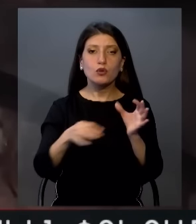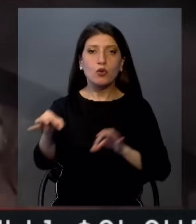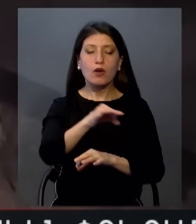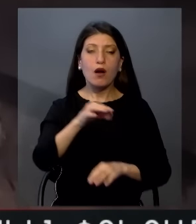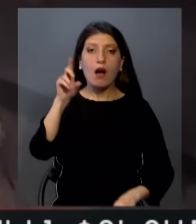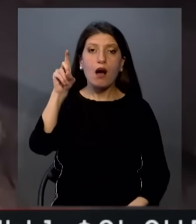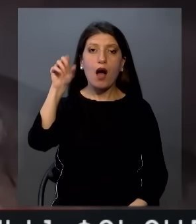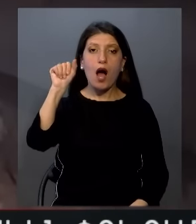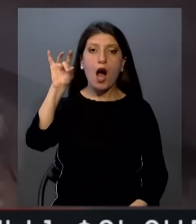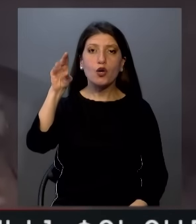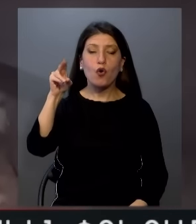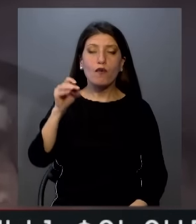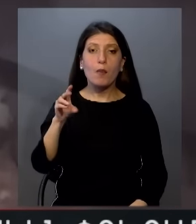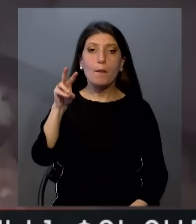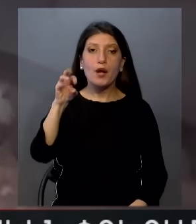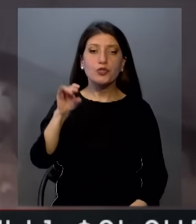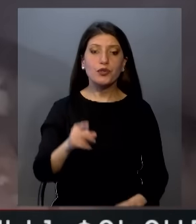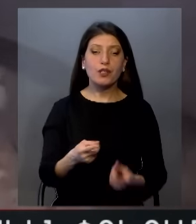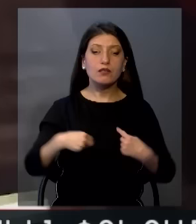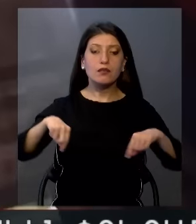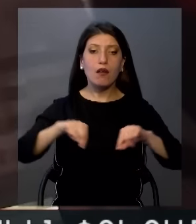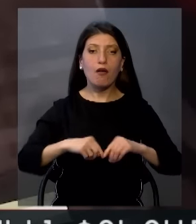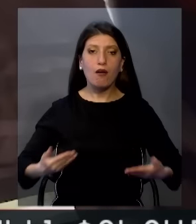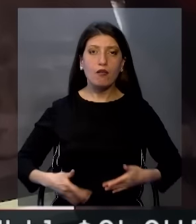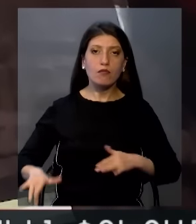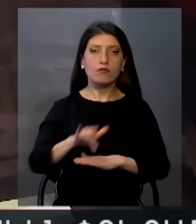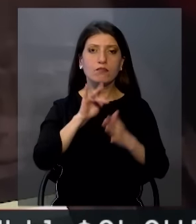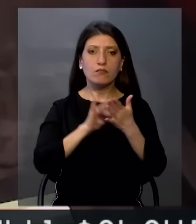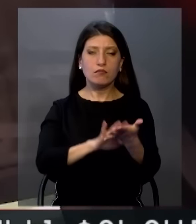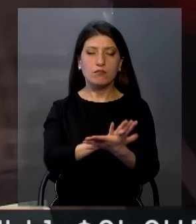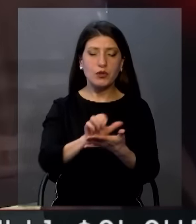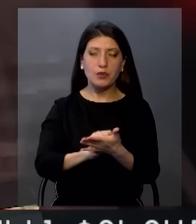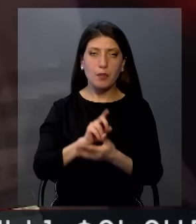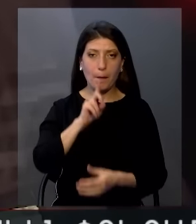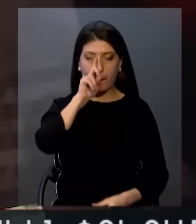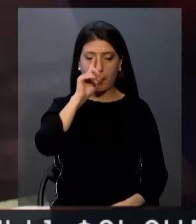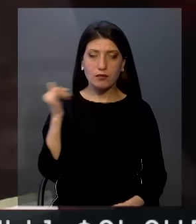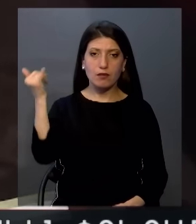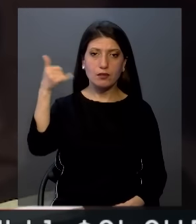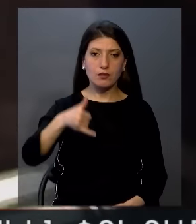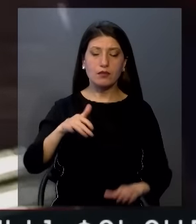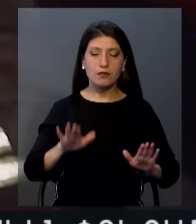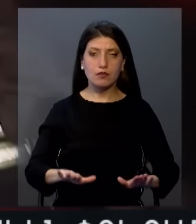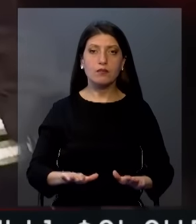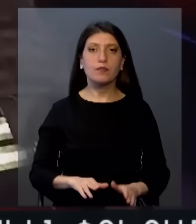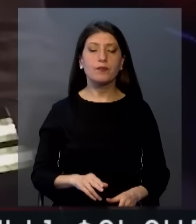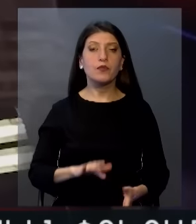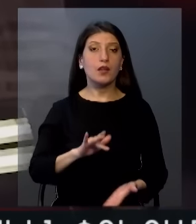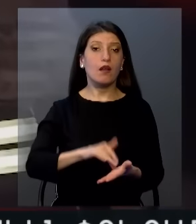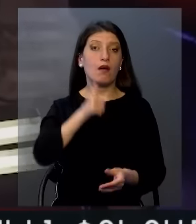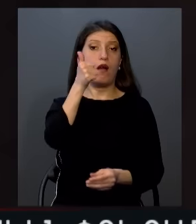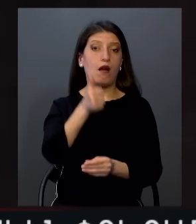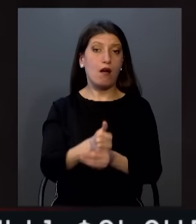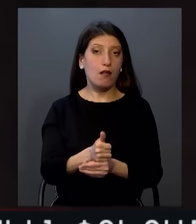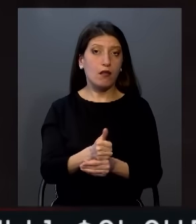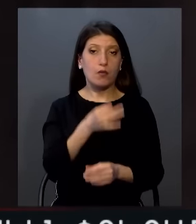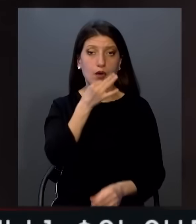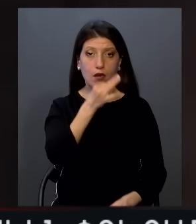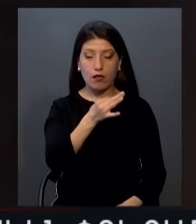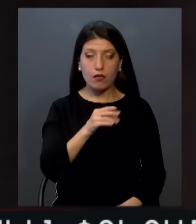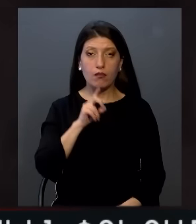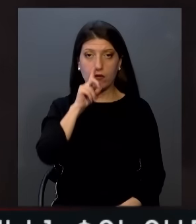Նեմիշլյամսկի թաղամասին են հարվածել, ինչի հետևանքով ավերվել է բենզալցակայանը։ Քաղաքապետ Իգոր Տերեխովի